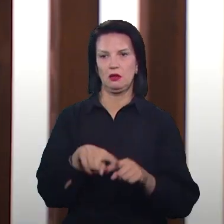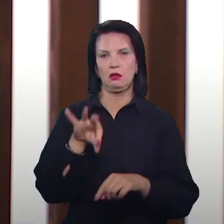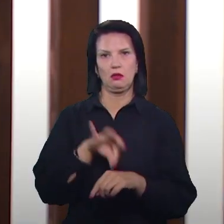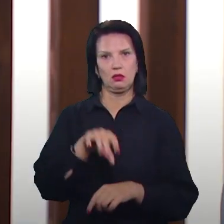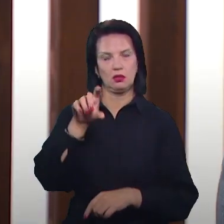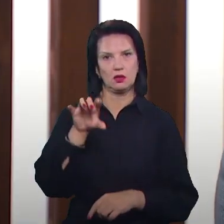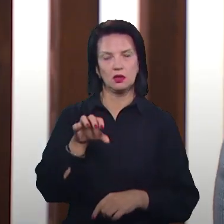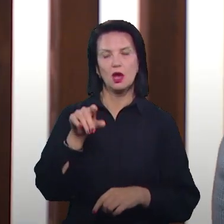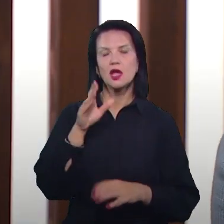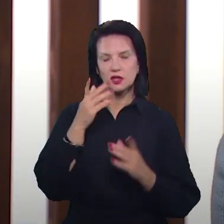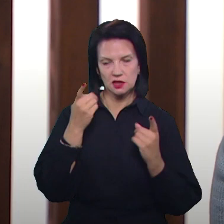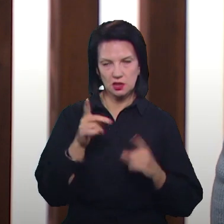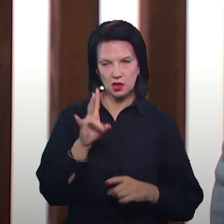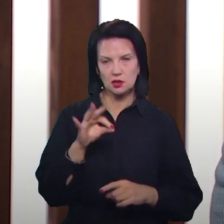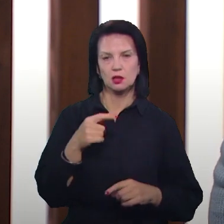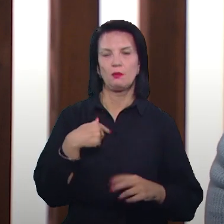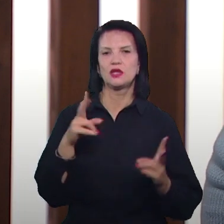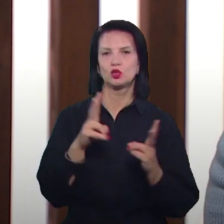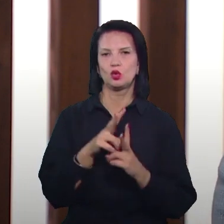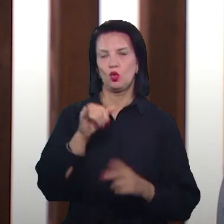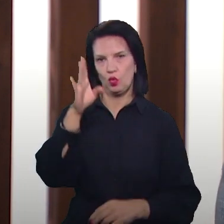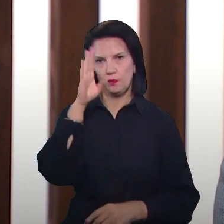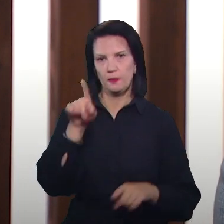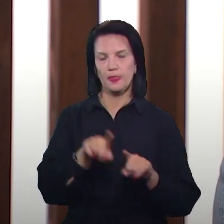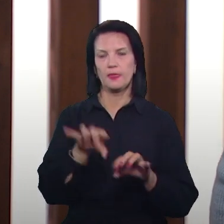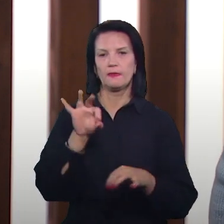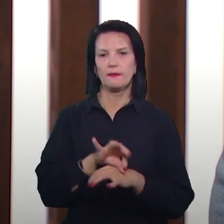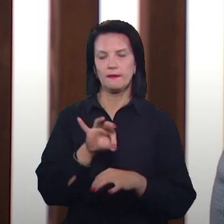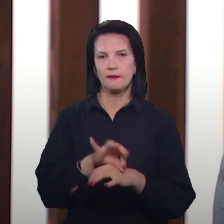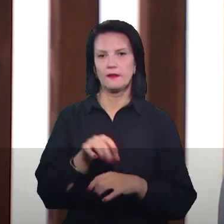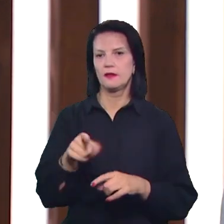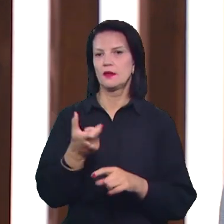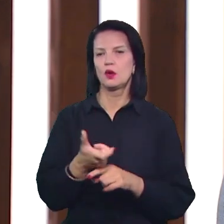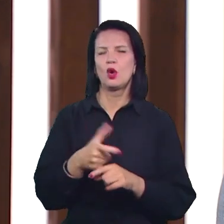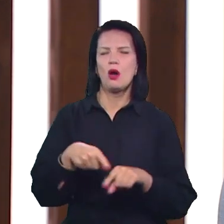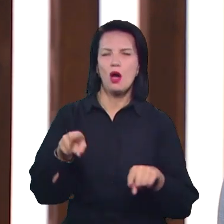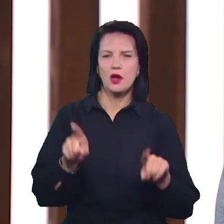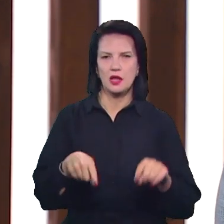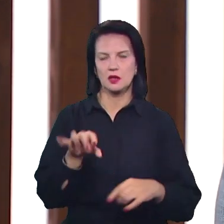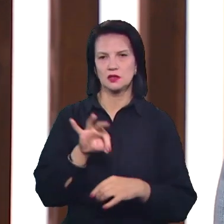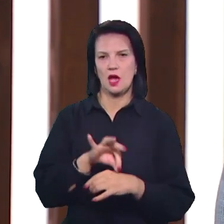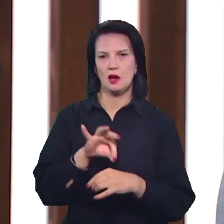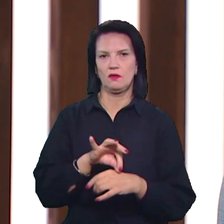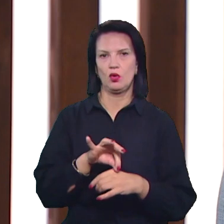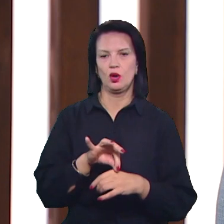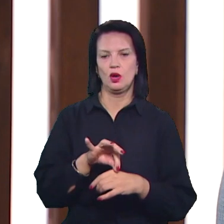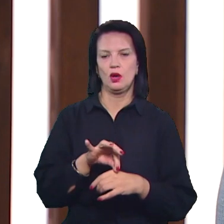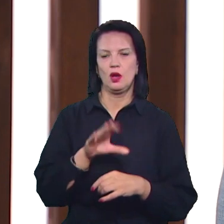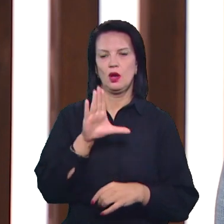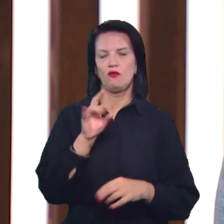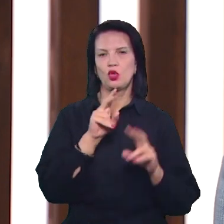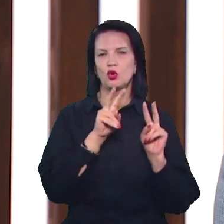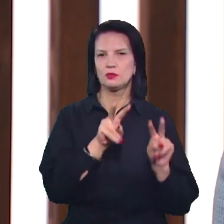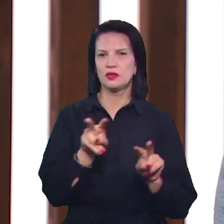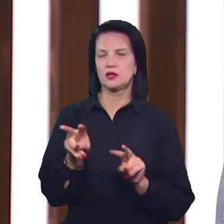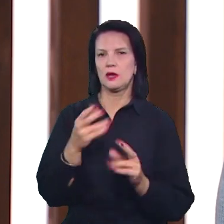захворювання чоловіків ми зустрічаємо, але ж це дуже рідкісне захворювання. Воно спостерігається